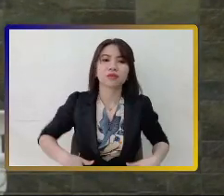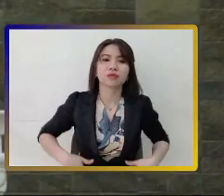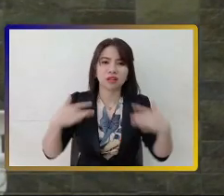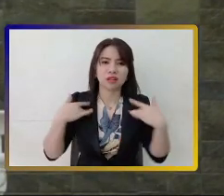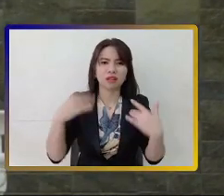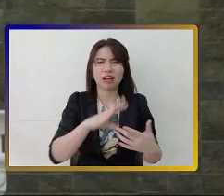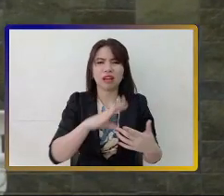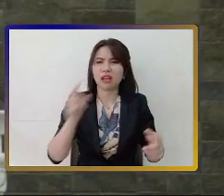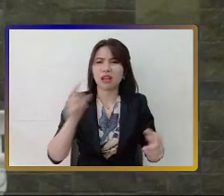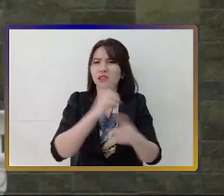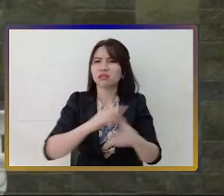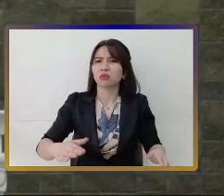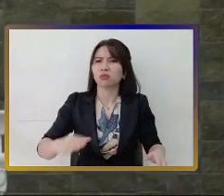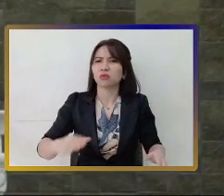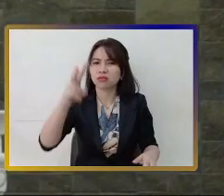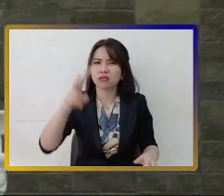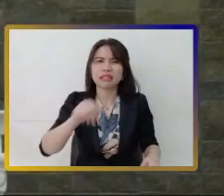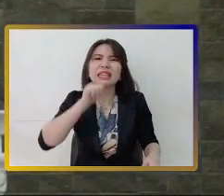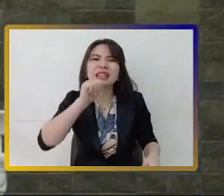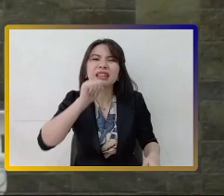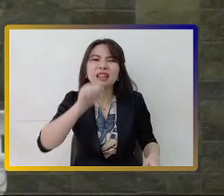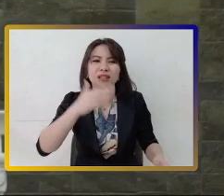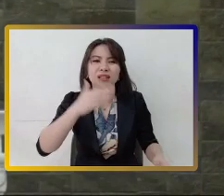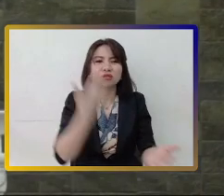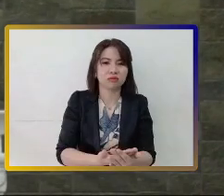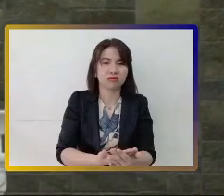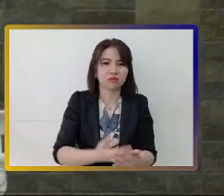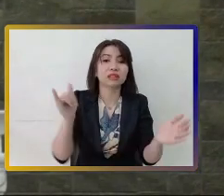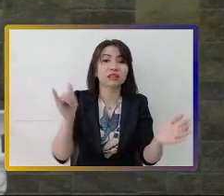maganda. Nagdudulot pala yan ng deformity.